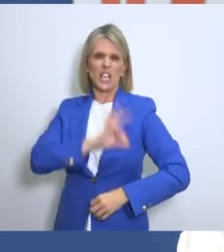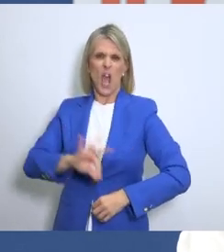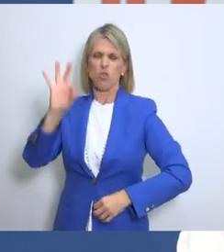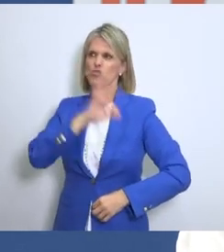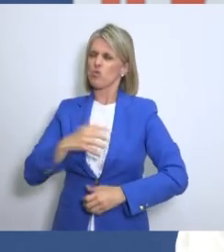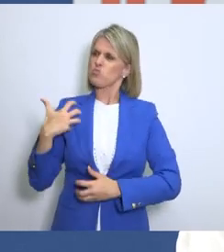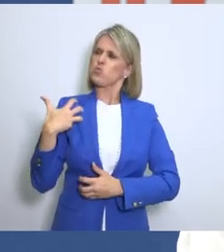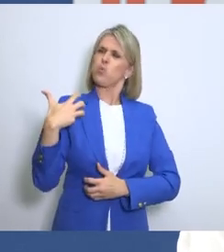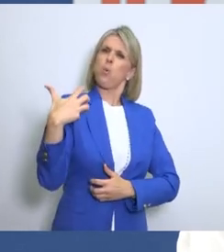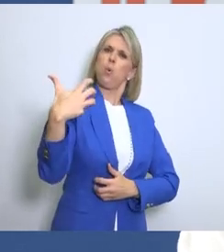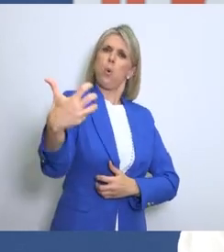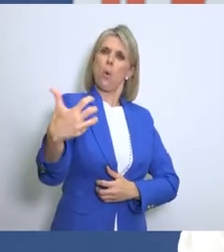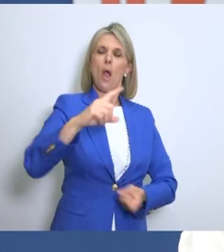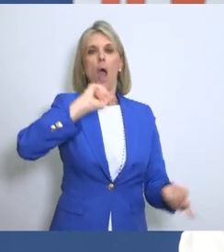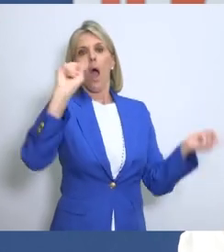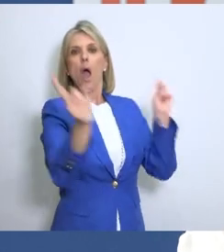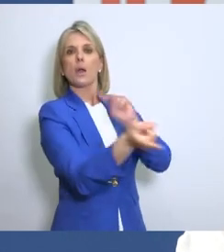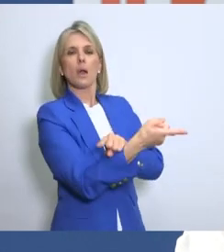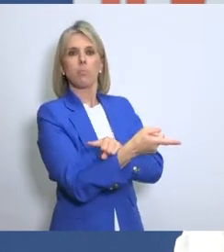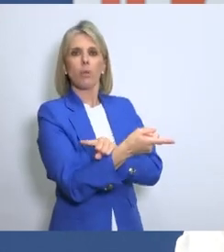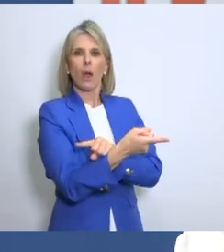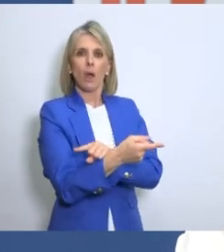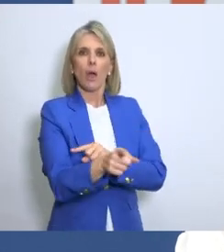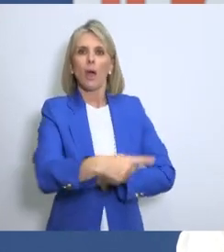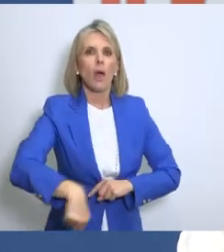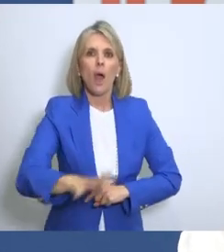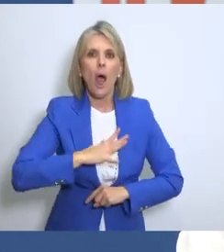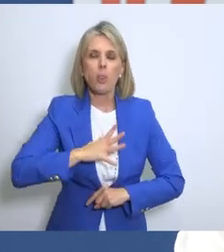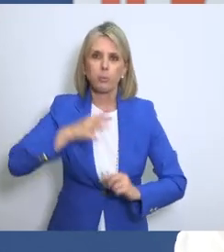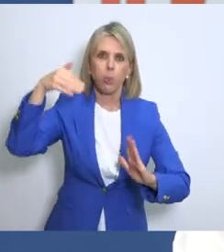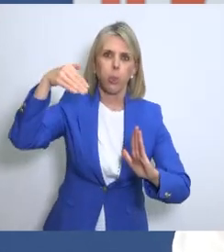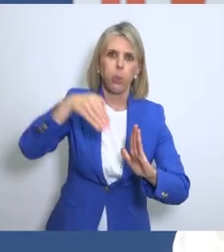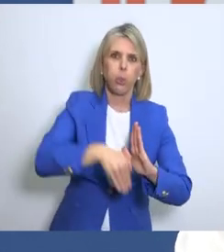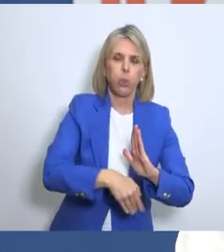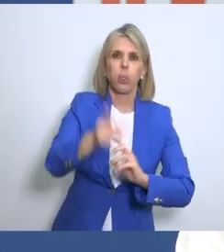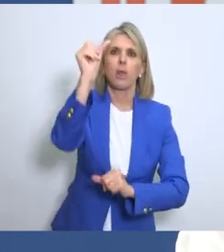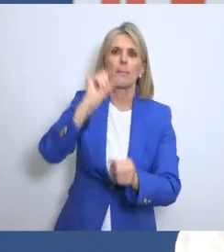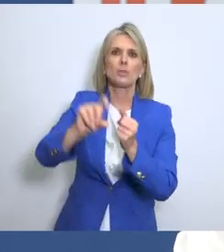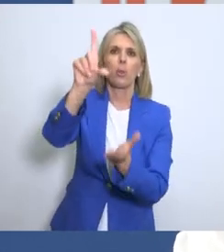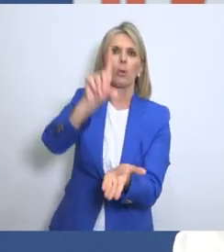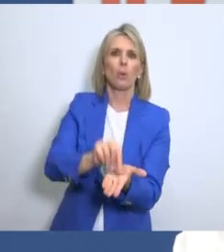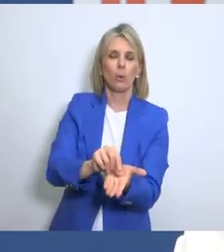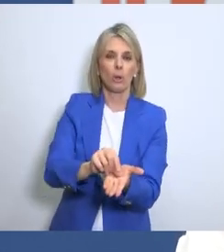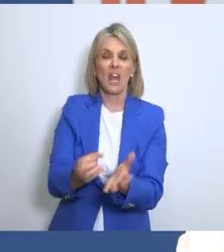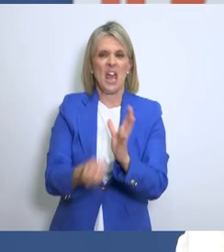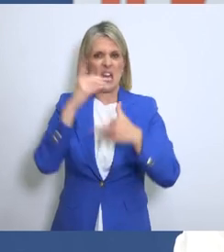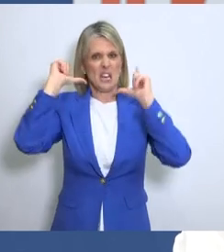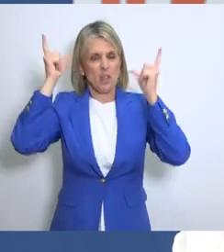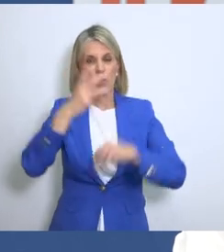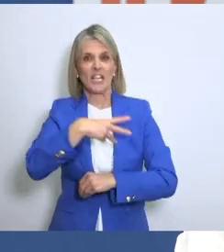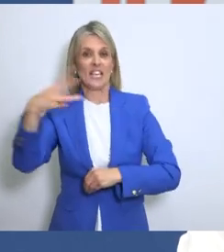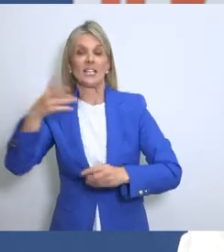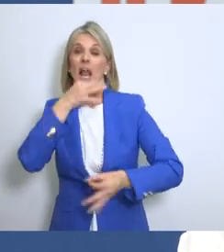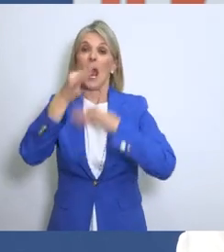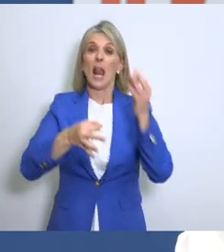στην καταράκωση όλων των παραγωγικών επενδύσεων. Μπροστά σε αυτά, Νέα Δημοκρατία και ΣΥΡΙΖΑ κοκορεύονται διαρκώς ποιος